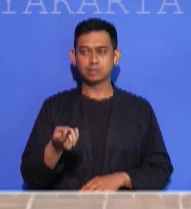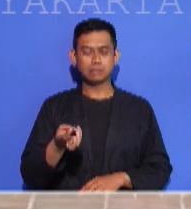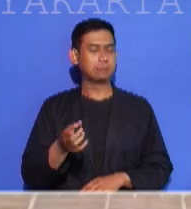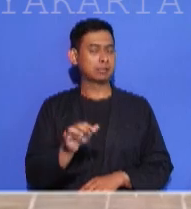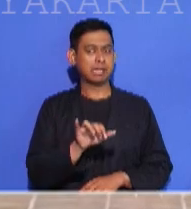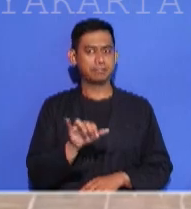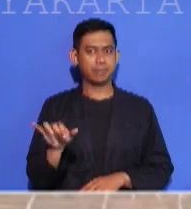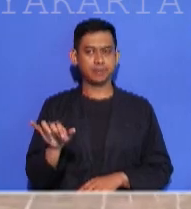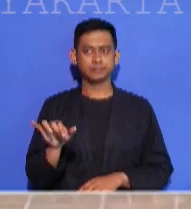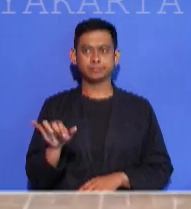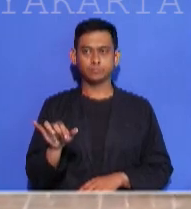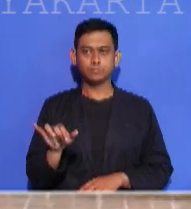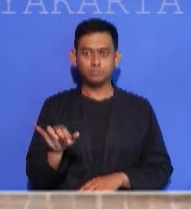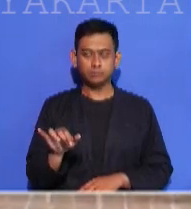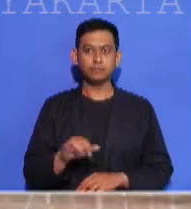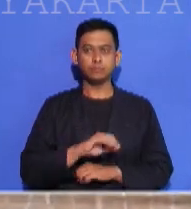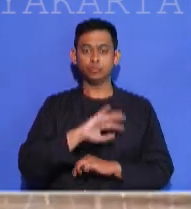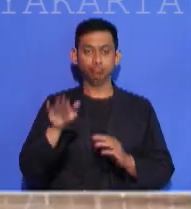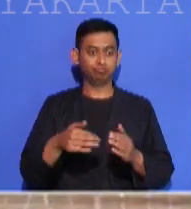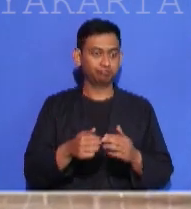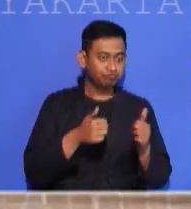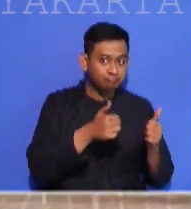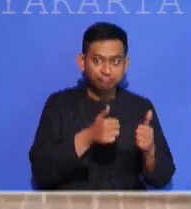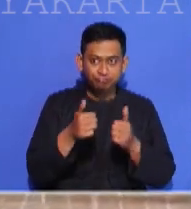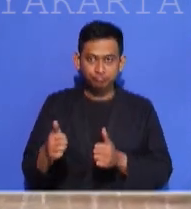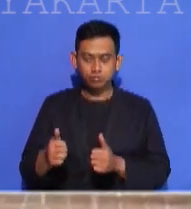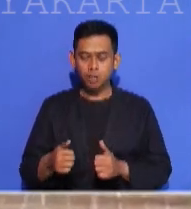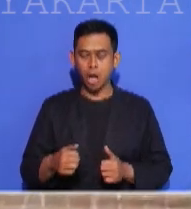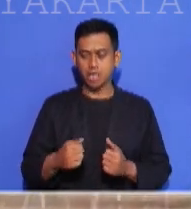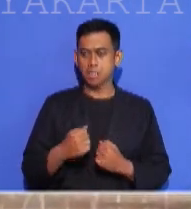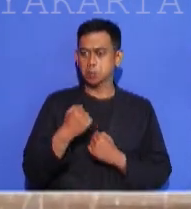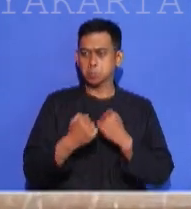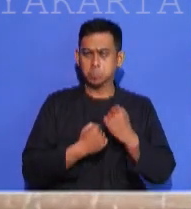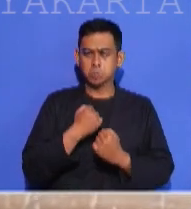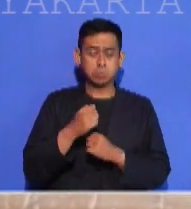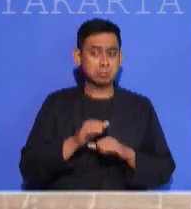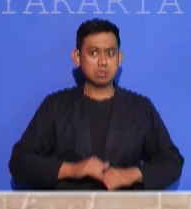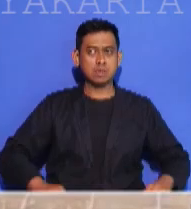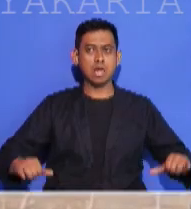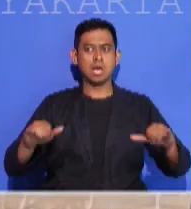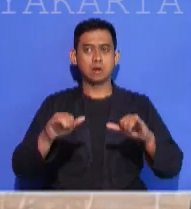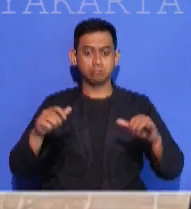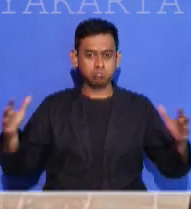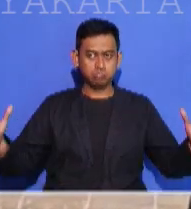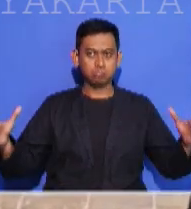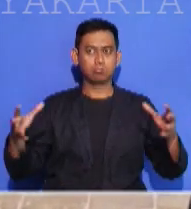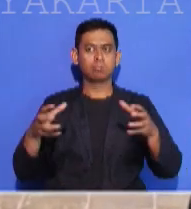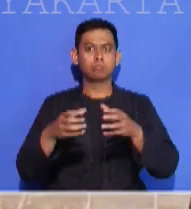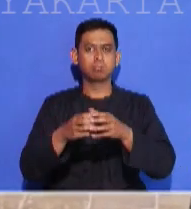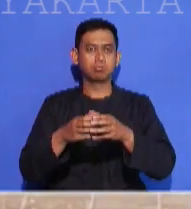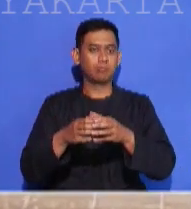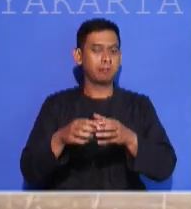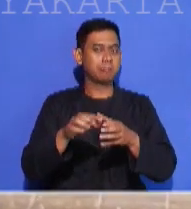Tapi semuanya bisa kita lakukan bersama saya, karena saya melihat bujuk rukun Bapak Ibu semuanya dari